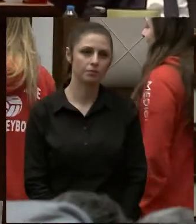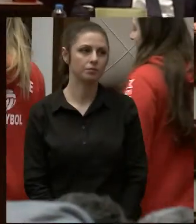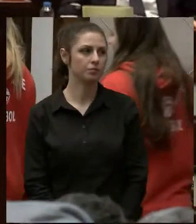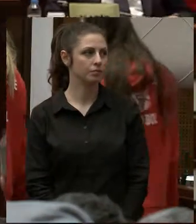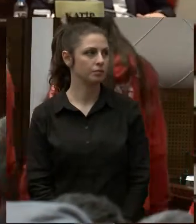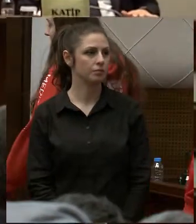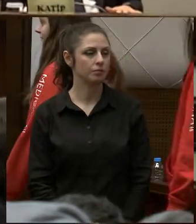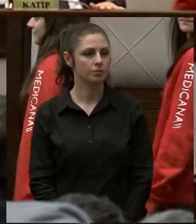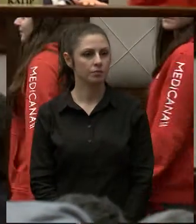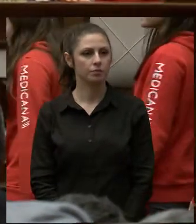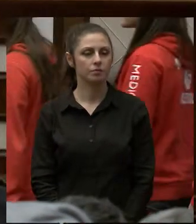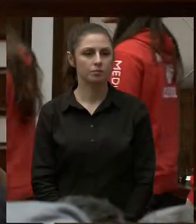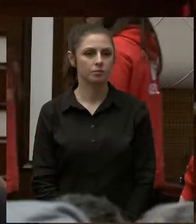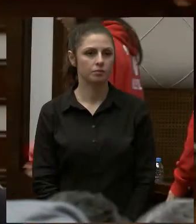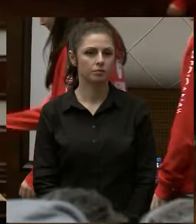Hayır.